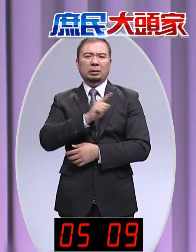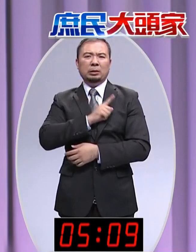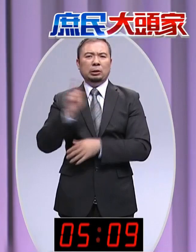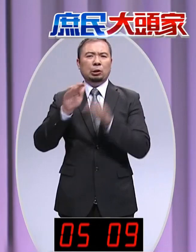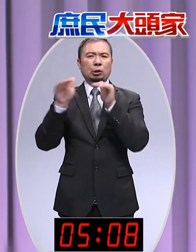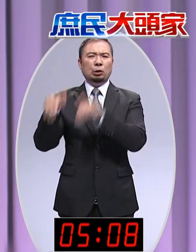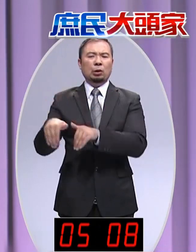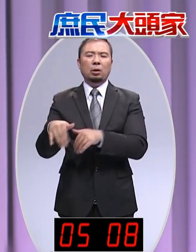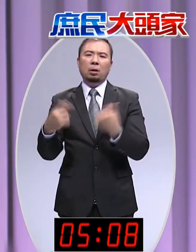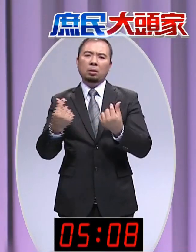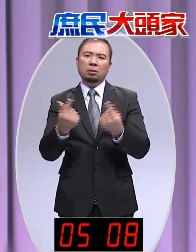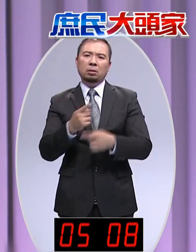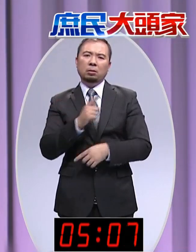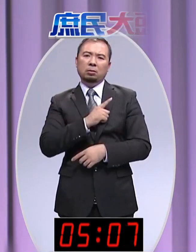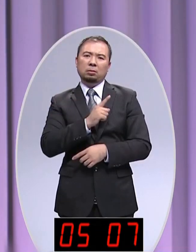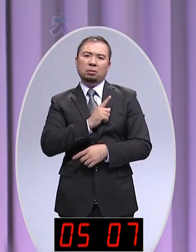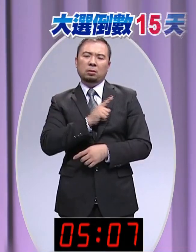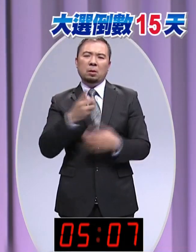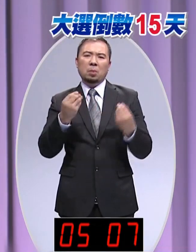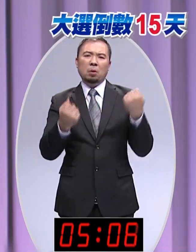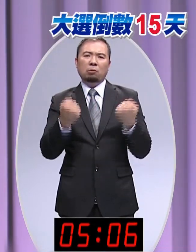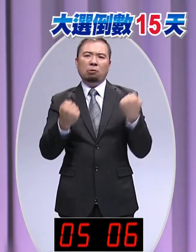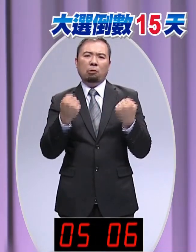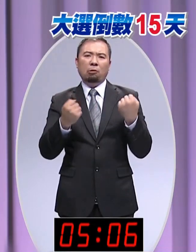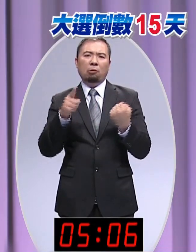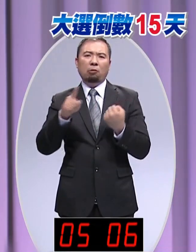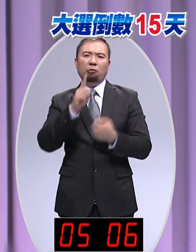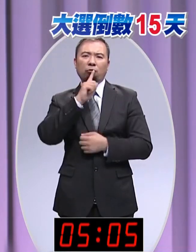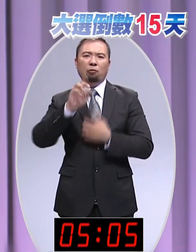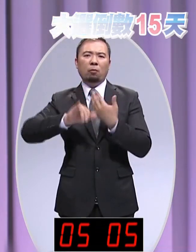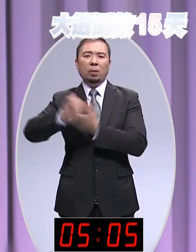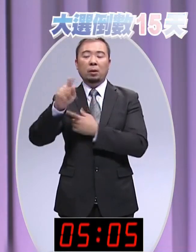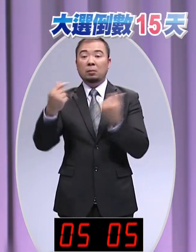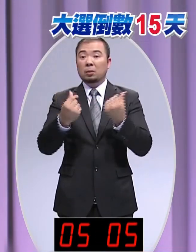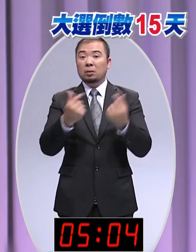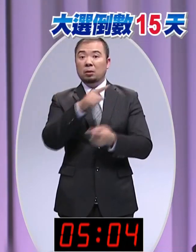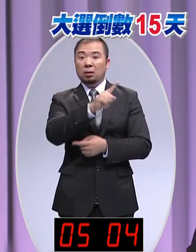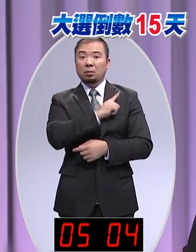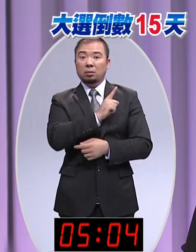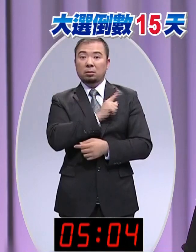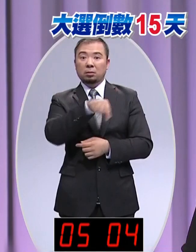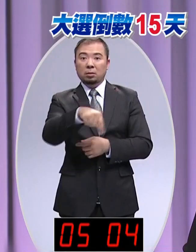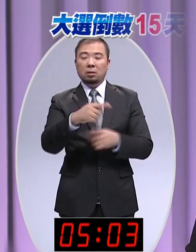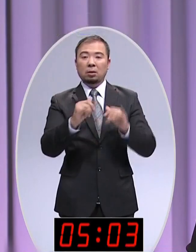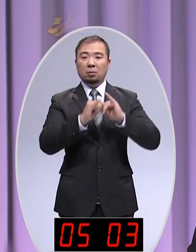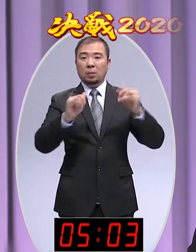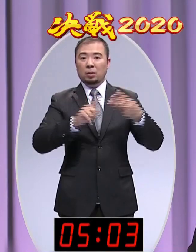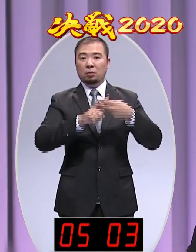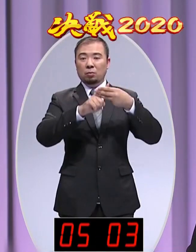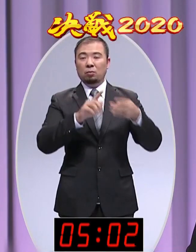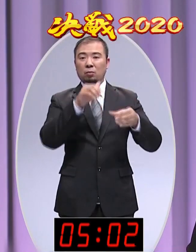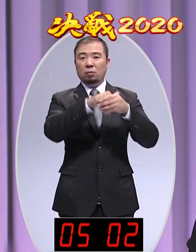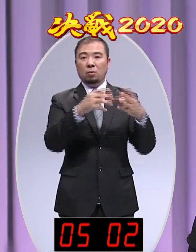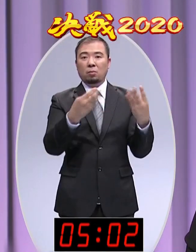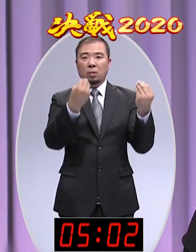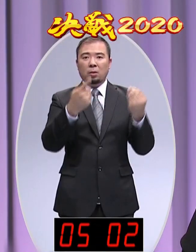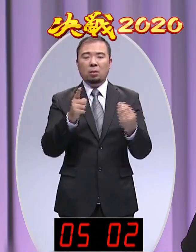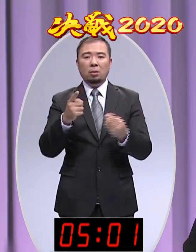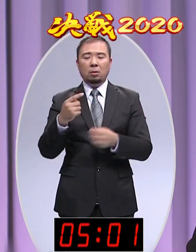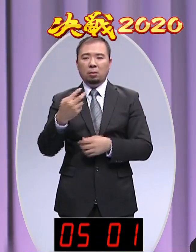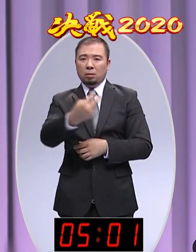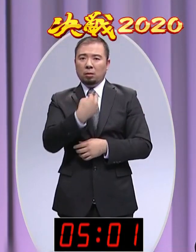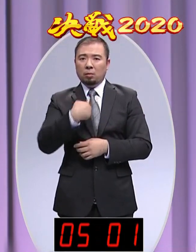有。中国自己没有民主选举却一天到晚干预台湾的民主选举，这才是荒谬可笑之